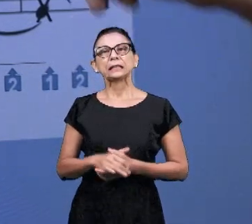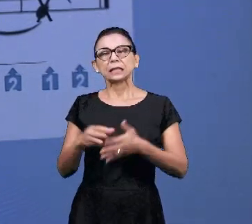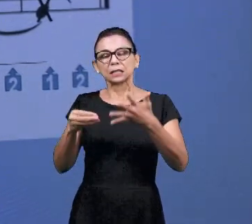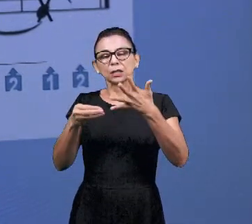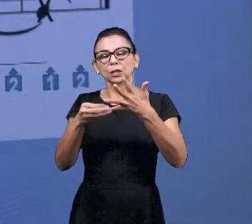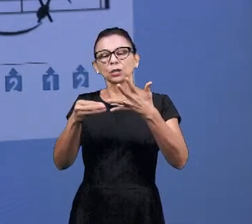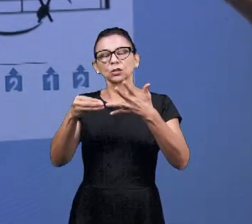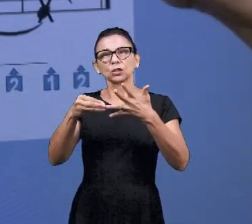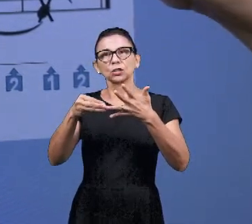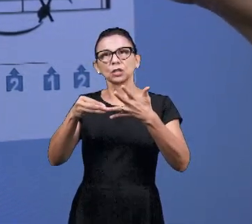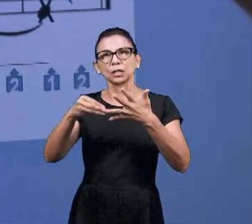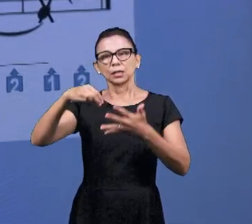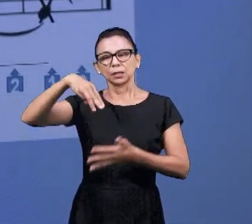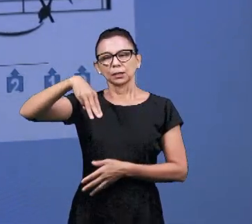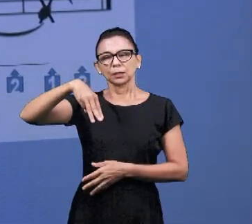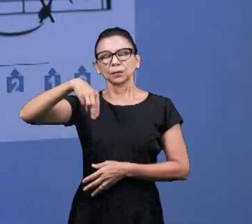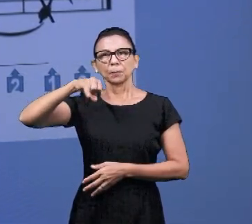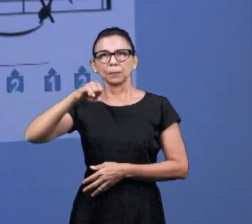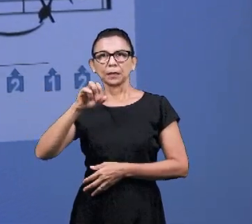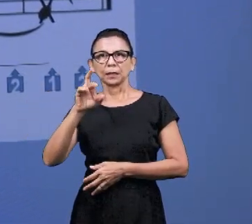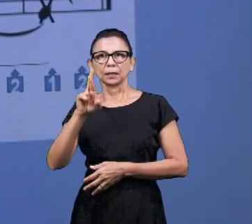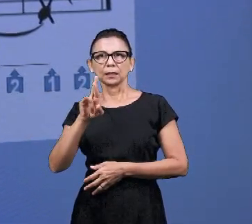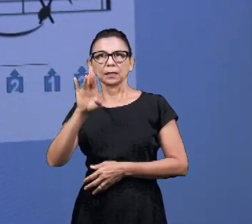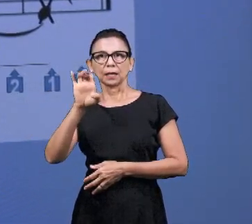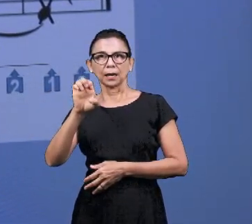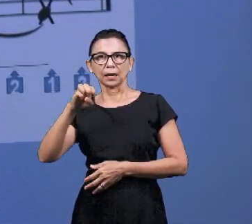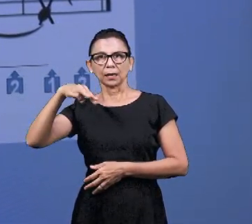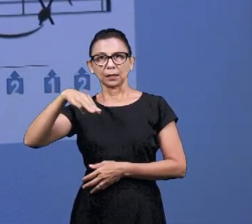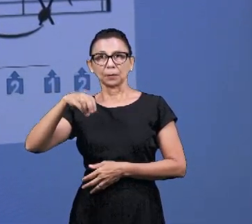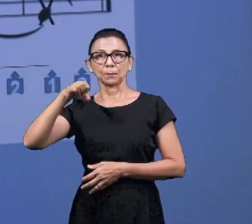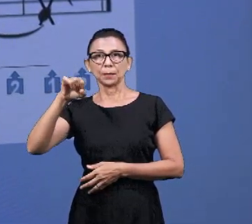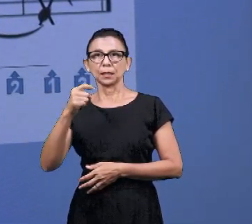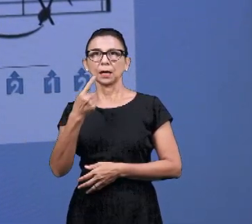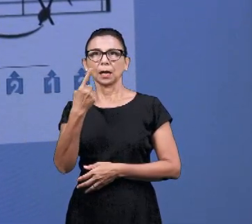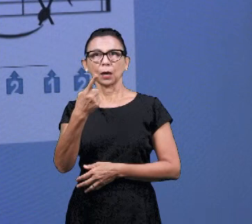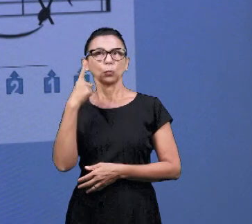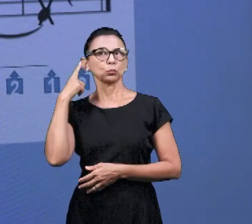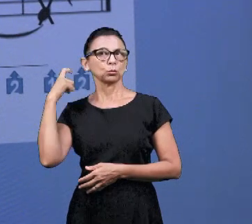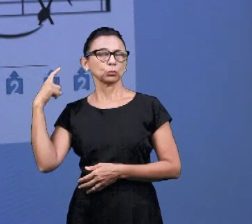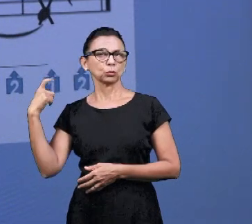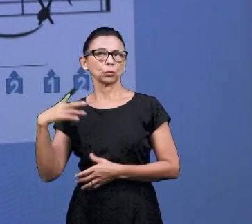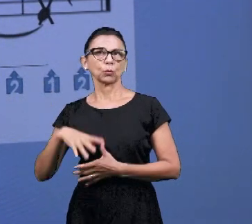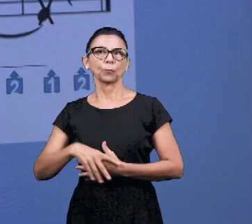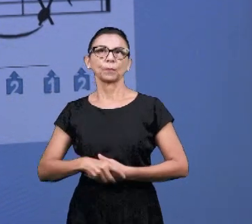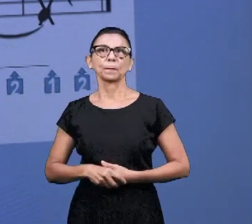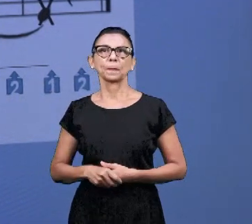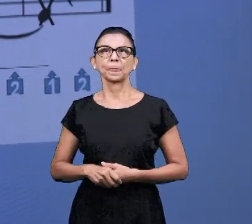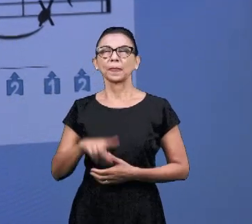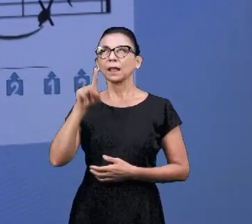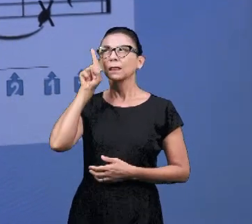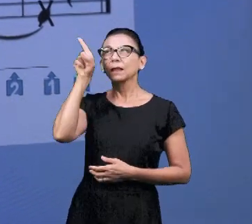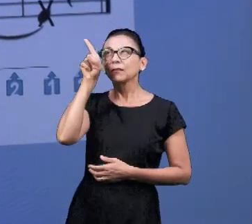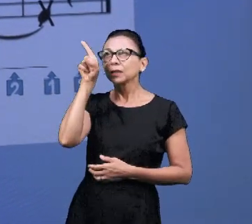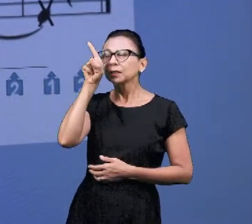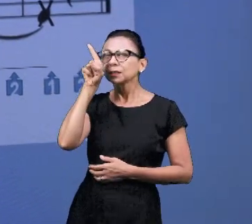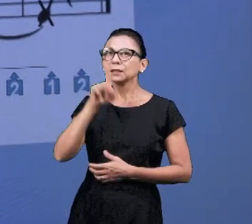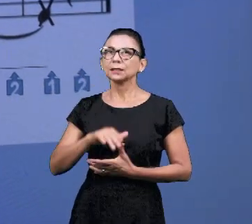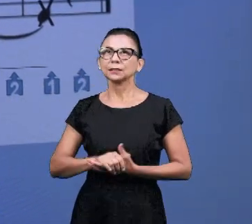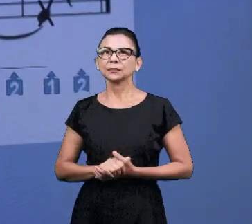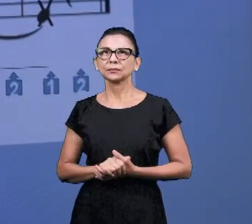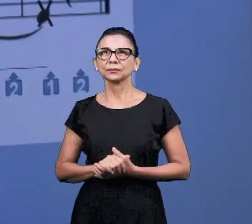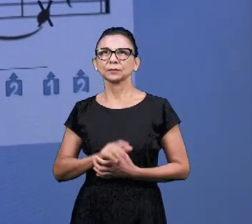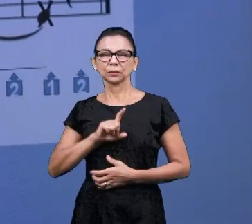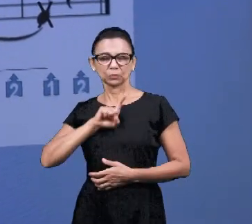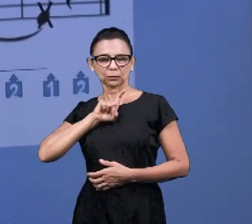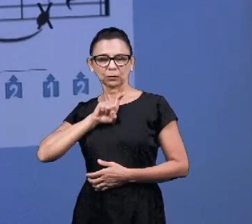c'est le son du train. Vous voyez cette note ponctuée, elle va tendre un petit peu. Et cette